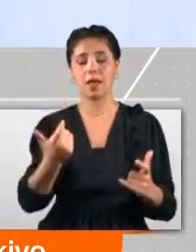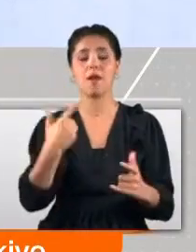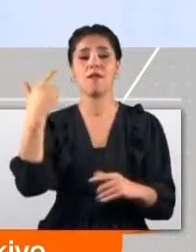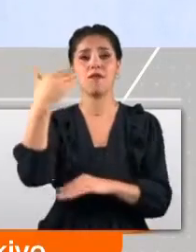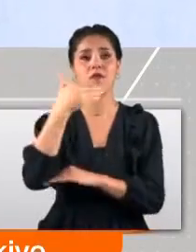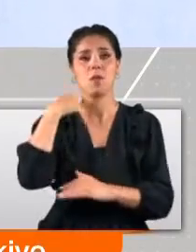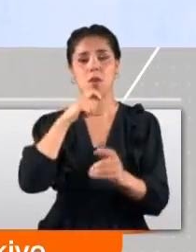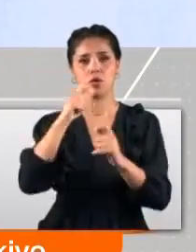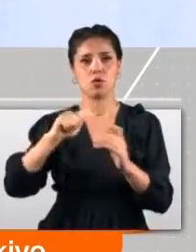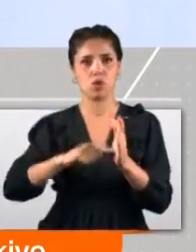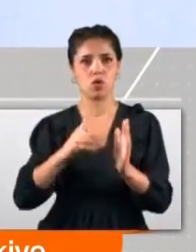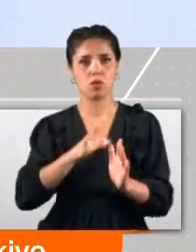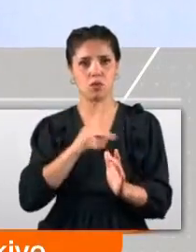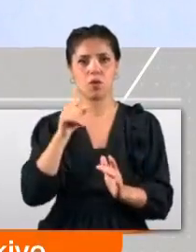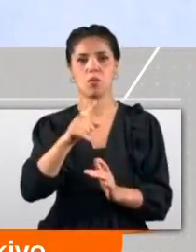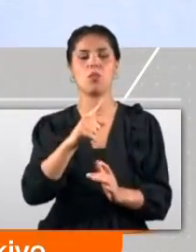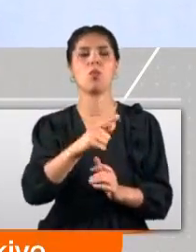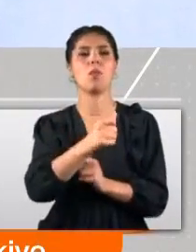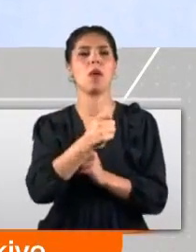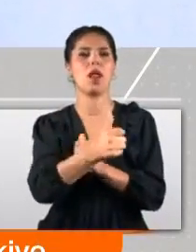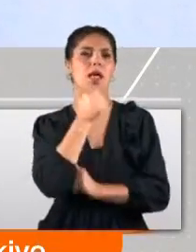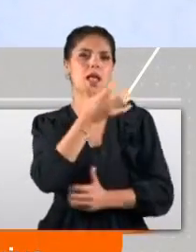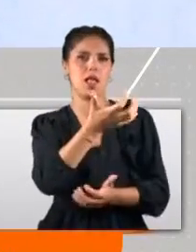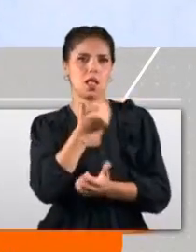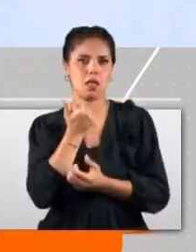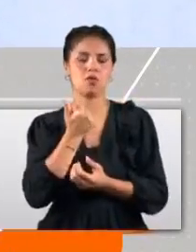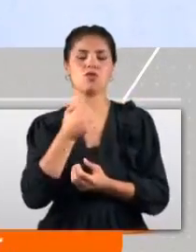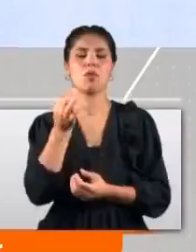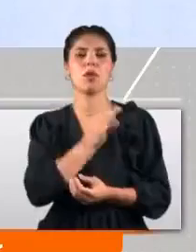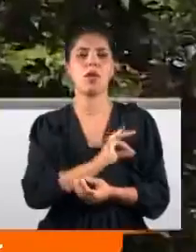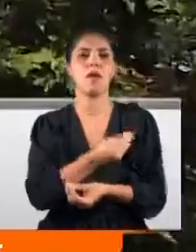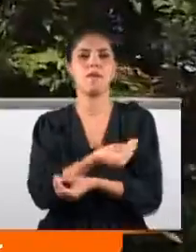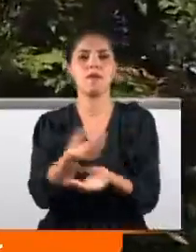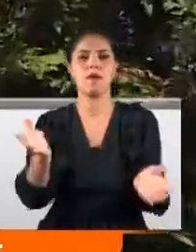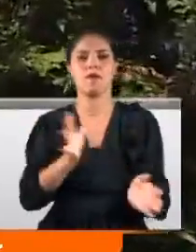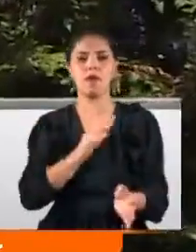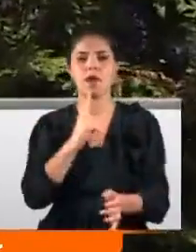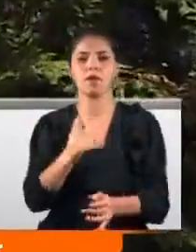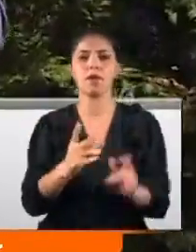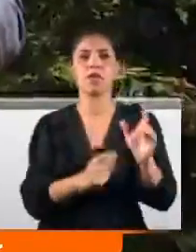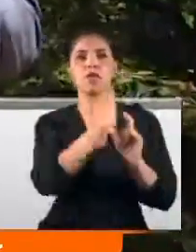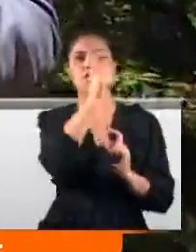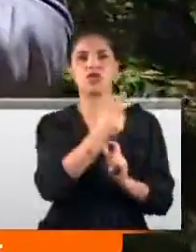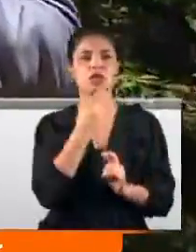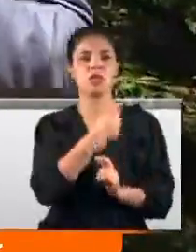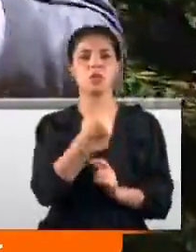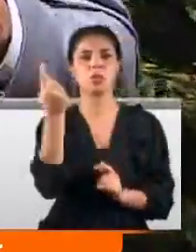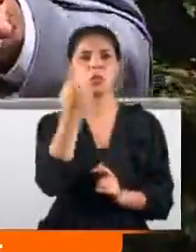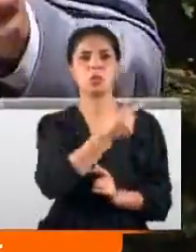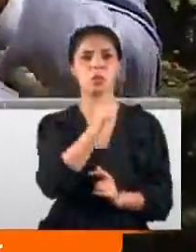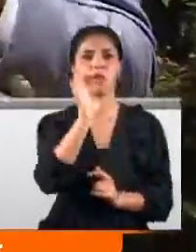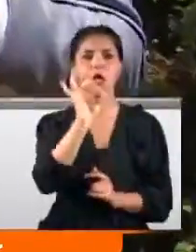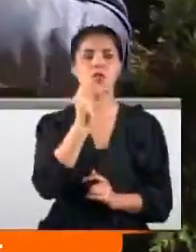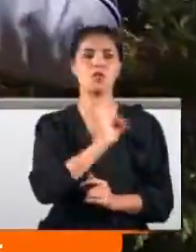bu şirkette çok kısa zamanda ödemesini alacağını ve kar dağılımını dağıtacağını söyledi. Çiğdem İlgün yatırımcılara %60 kar